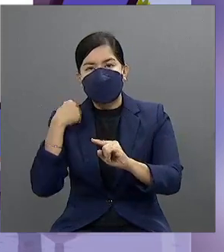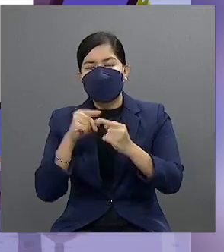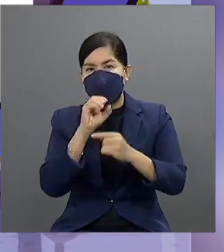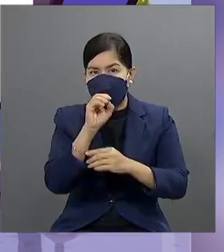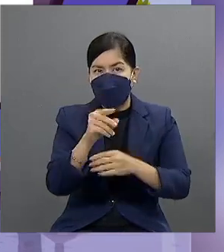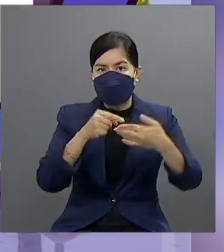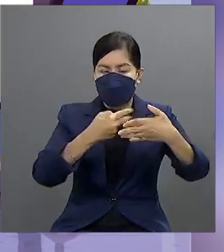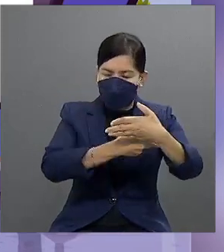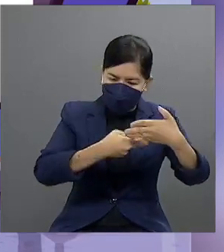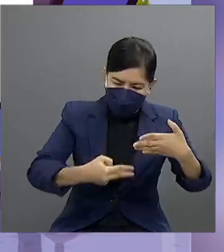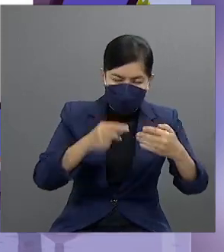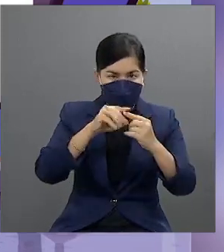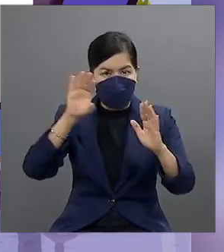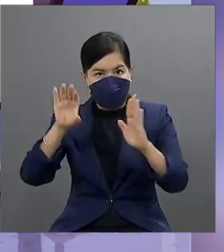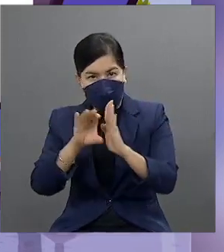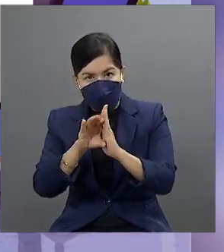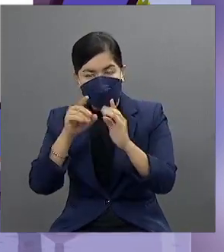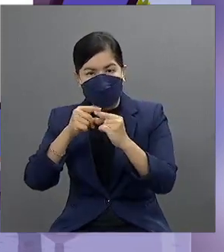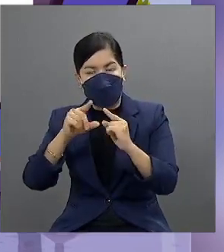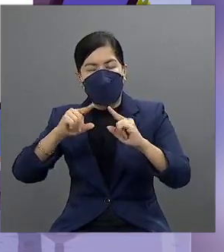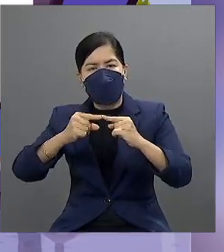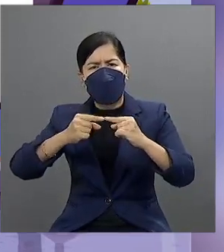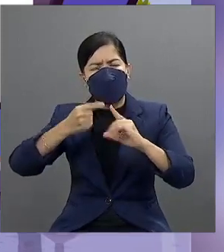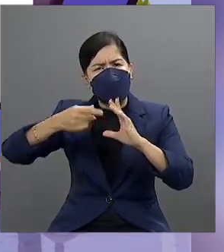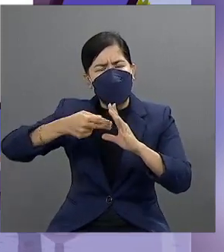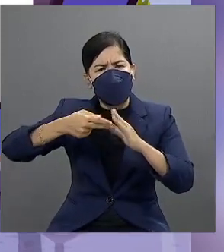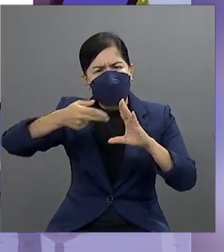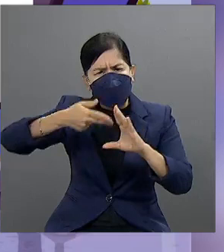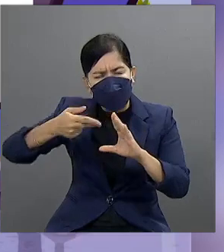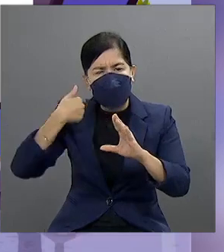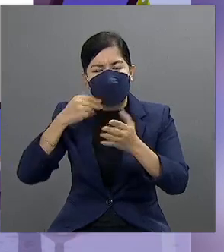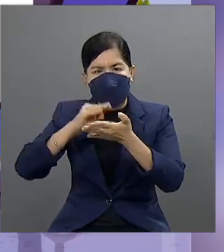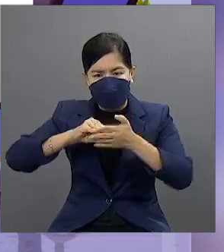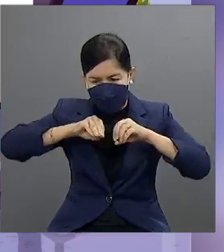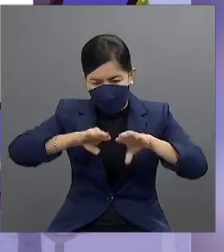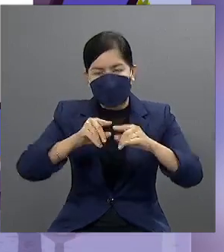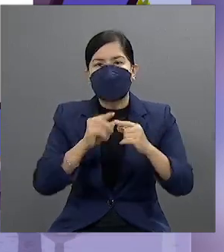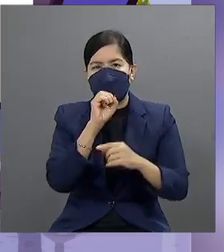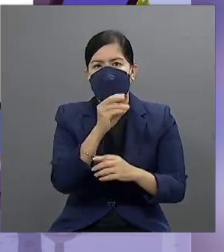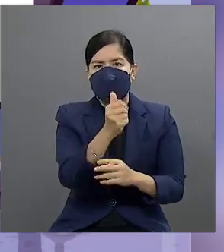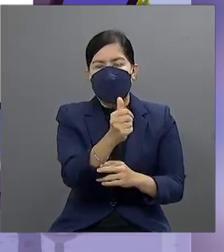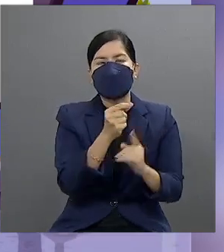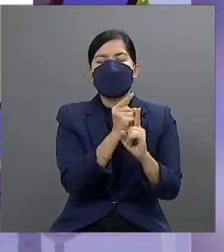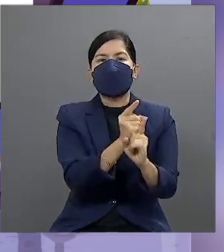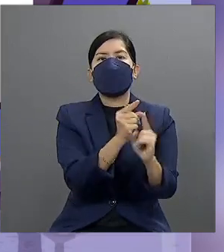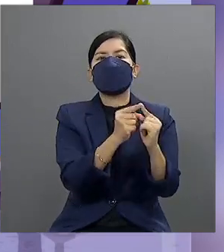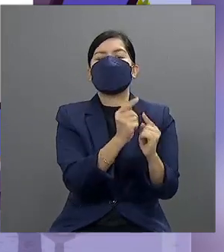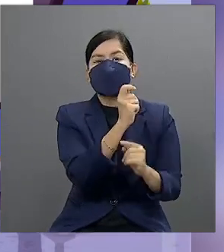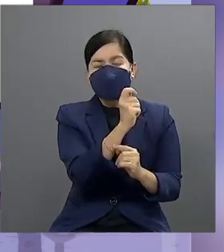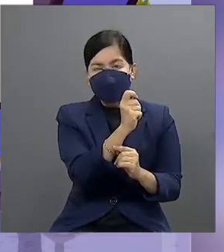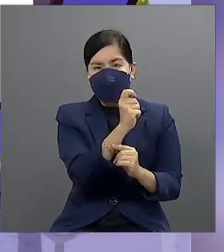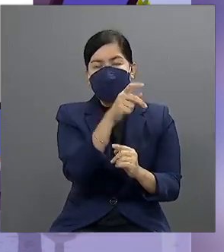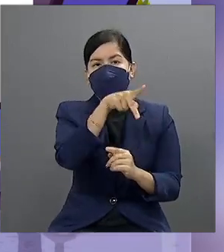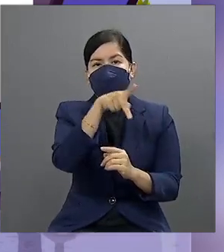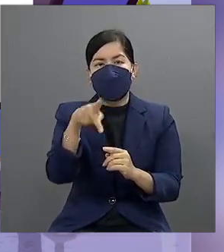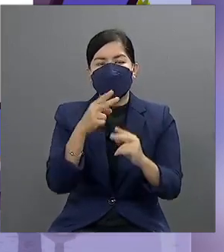หรือวิดีโอผ่านทางแอปพลิเคชันตาสับปะรดได้ทั้งนี้ท่านสามารถดาวน์โหลดแอปพลิเคชันตาสับปะรดผ่